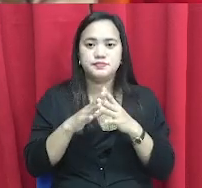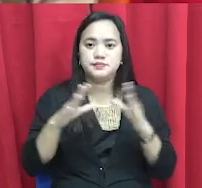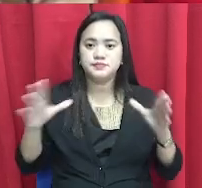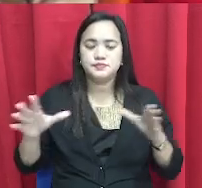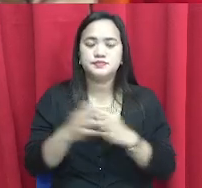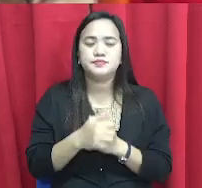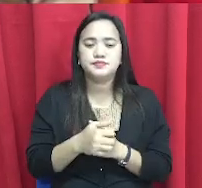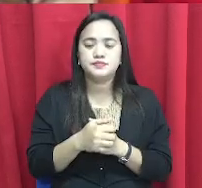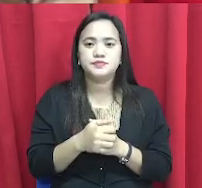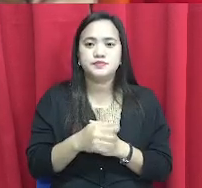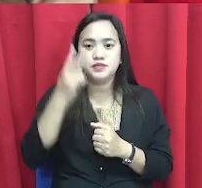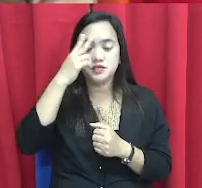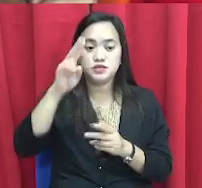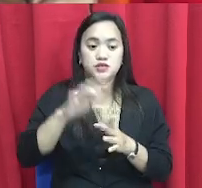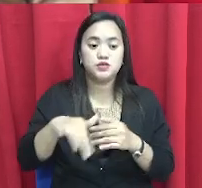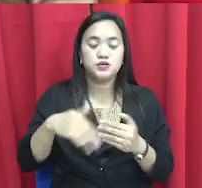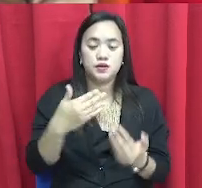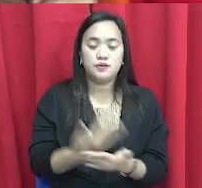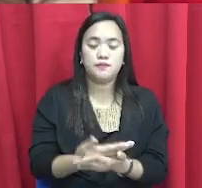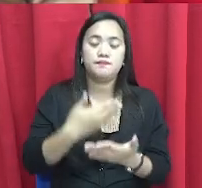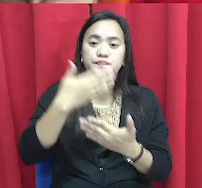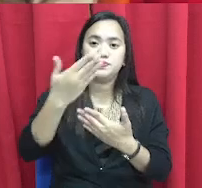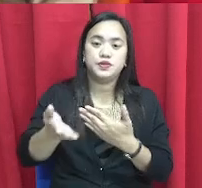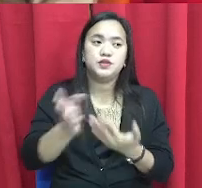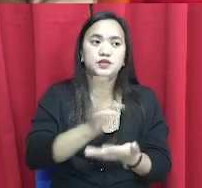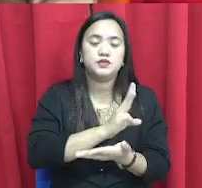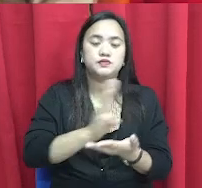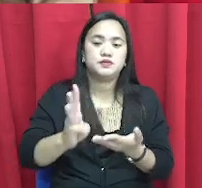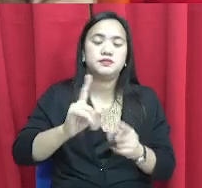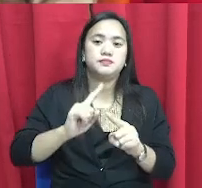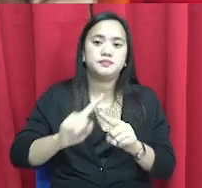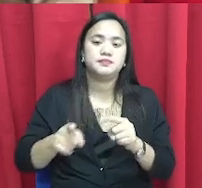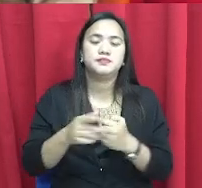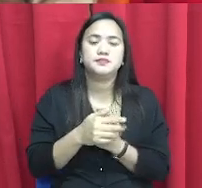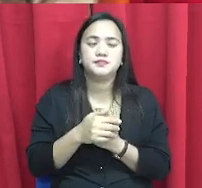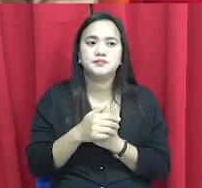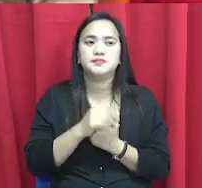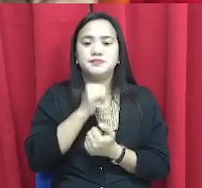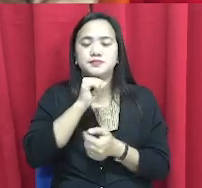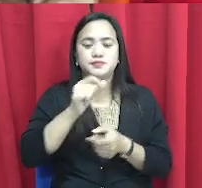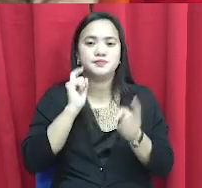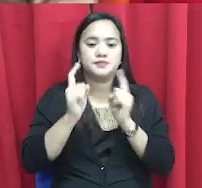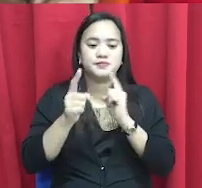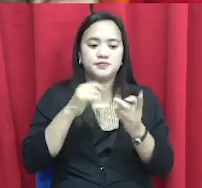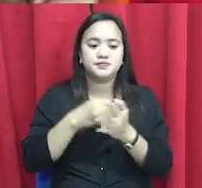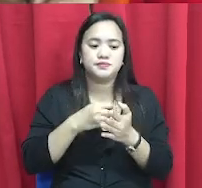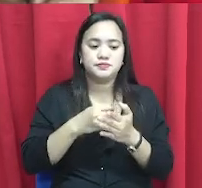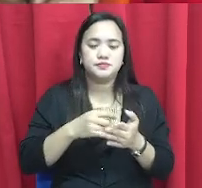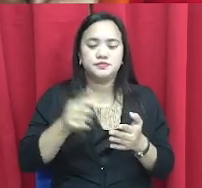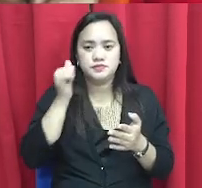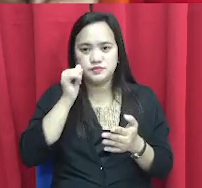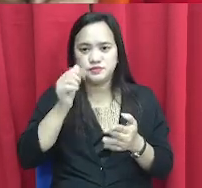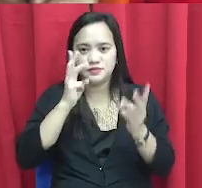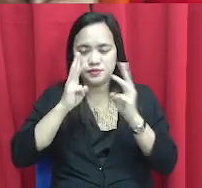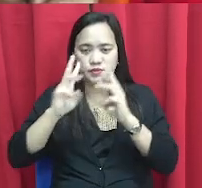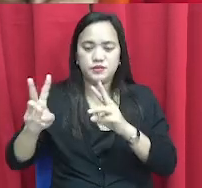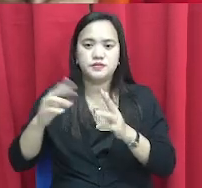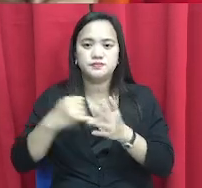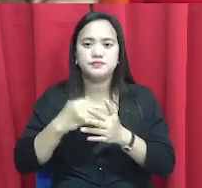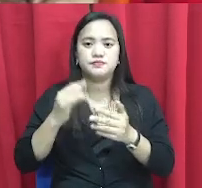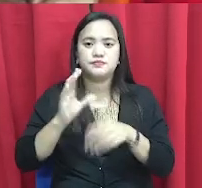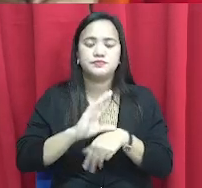ah See you all next week pero hindi na po kami magsasalita sama-sama po tayong sumubaybay sa programa po na